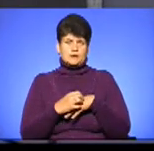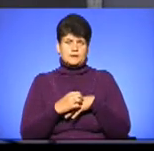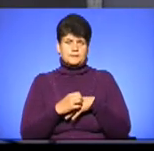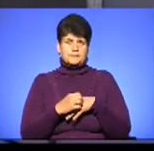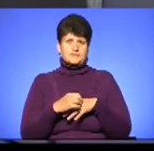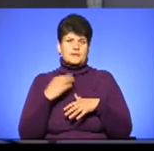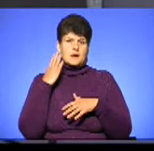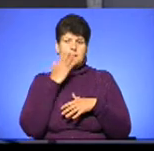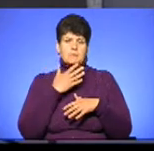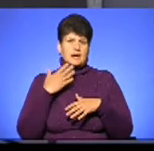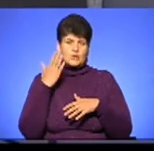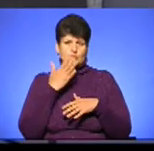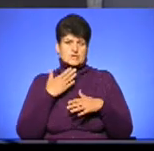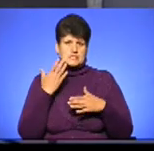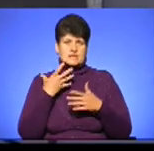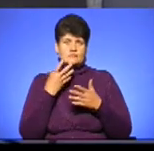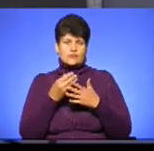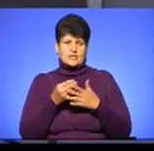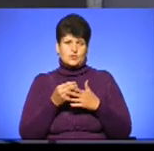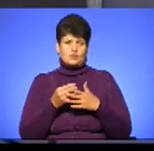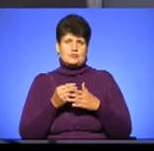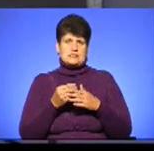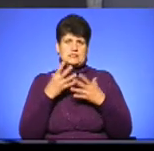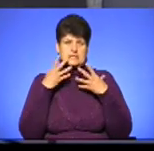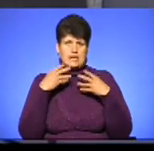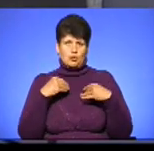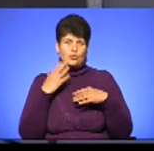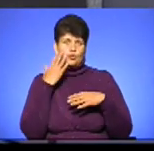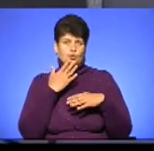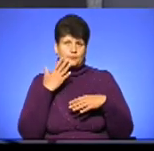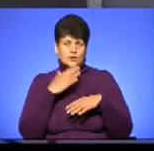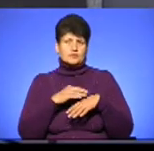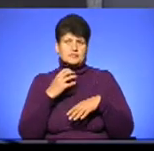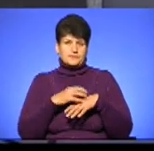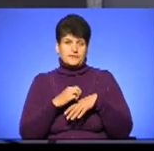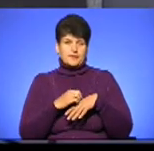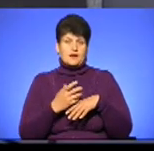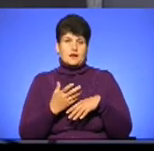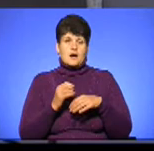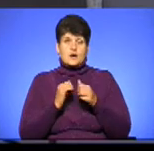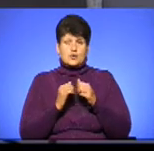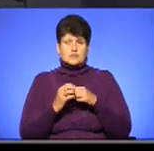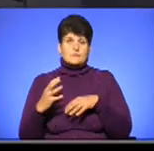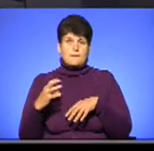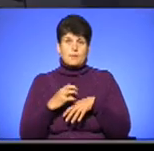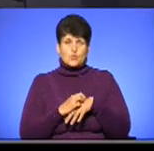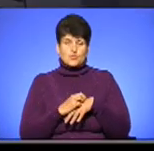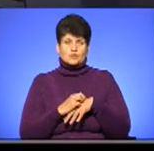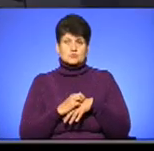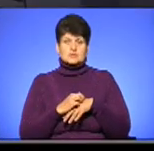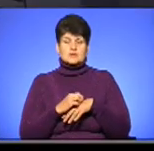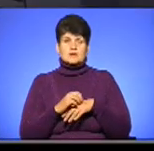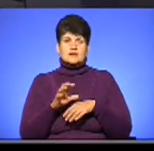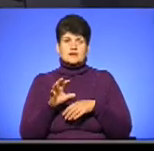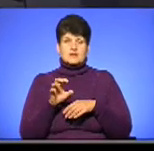лапкою своєю слиною, і може на лапках бути слина, а тварини, кожен покус тої